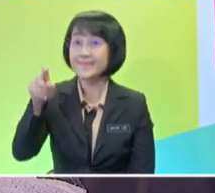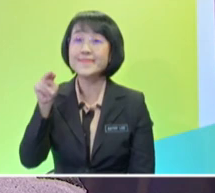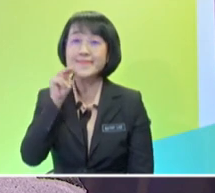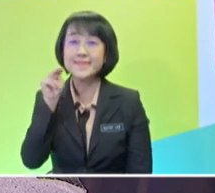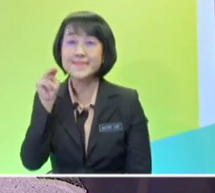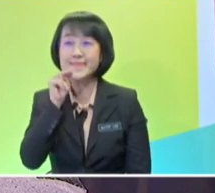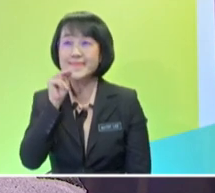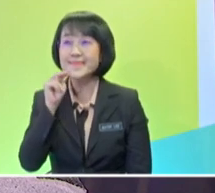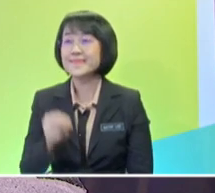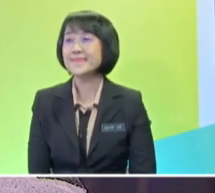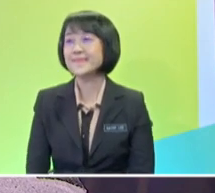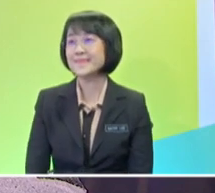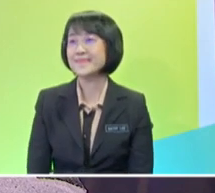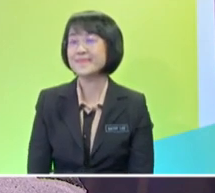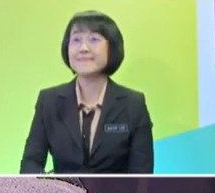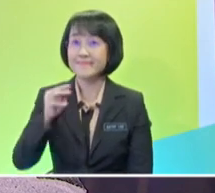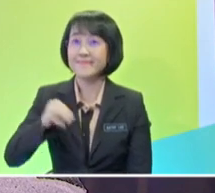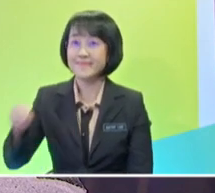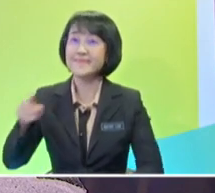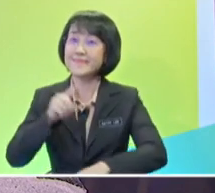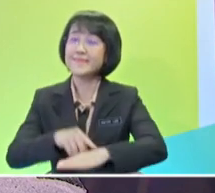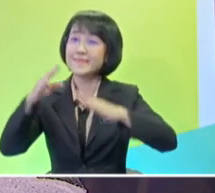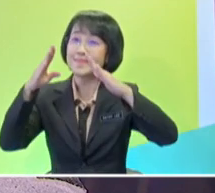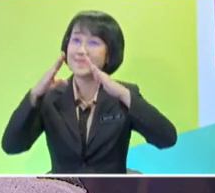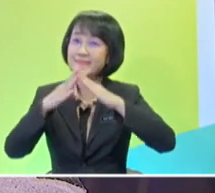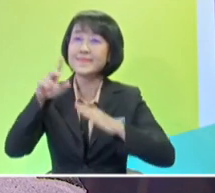tapi murid-murid di rumah kita bantu bisa